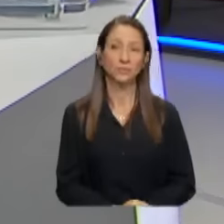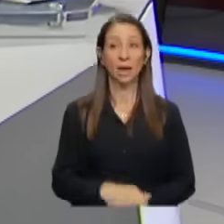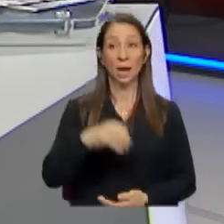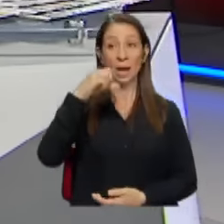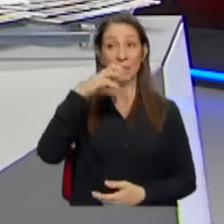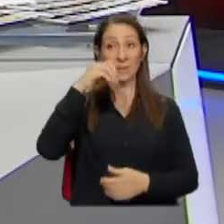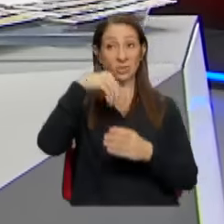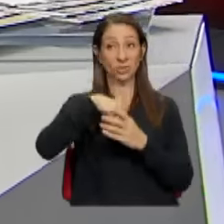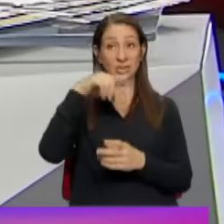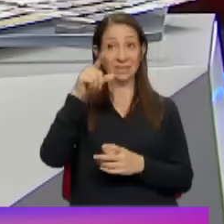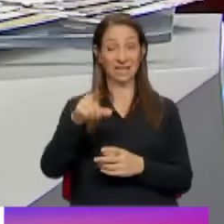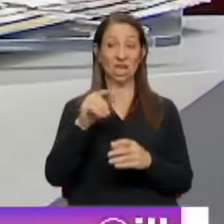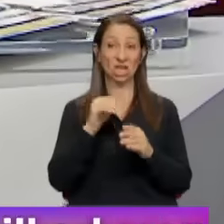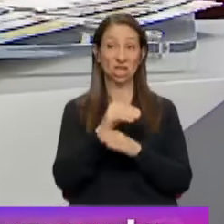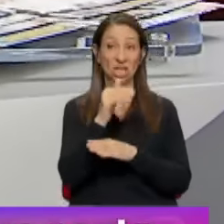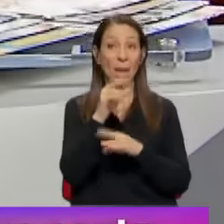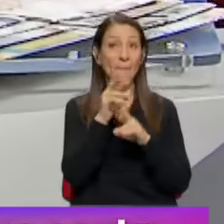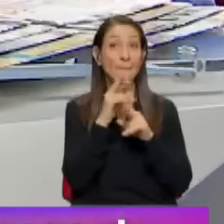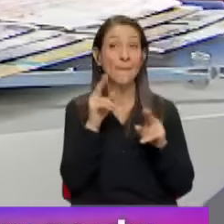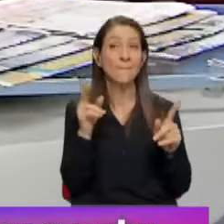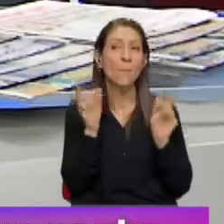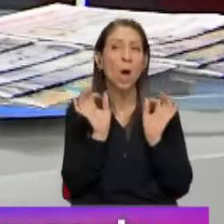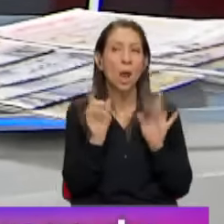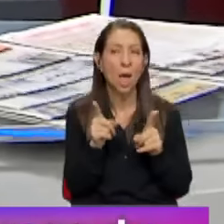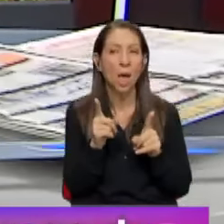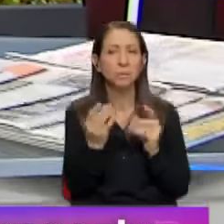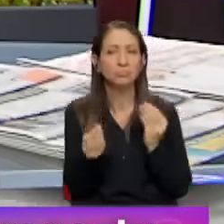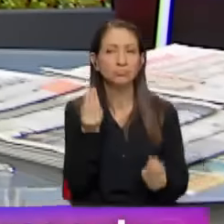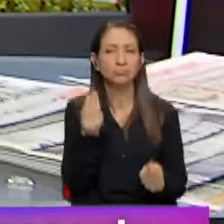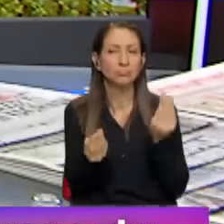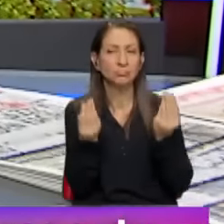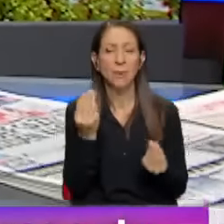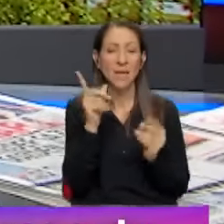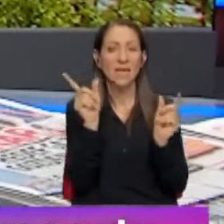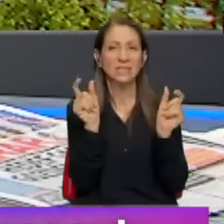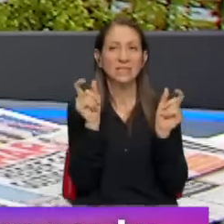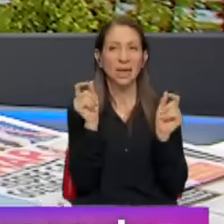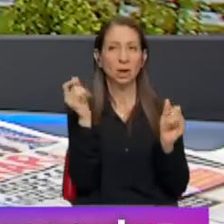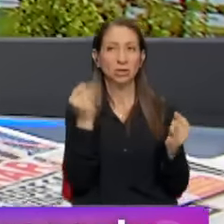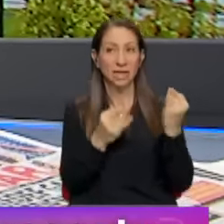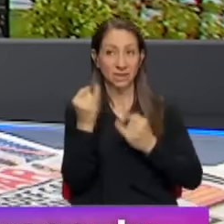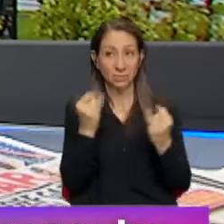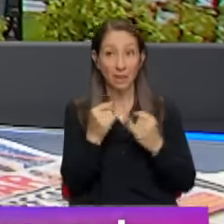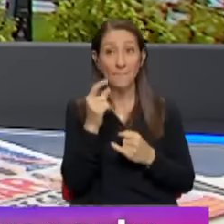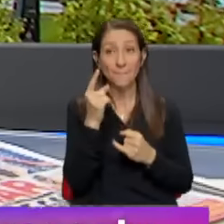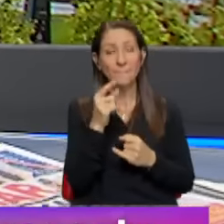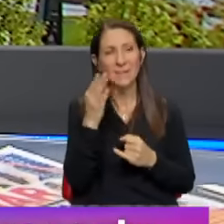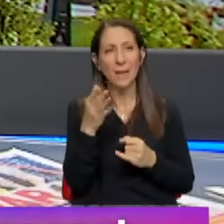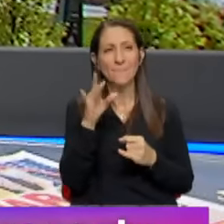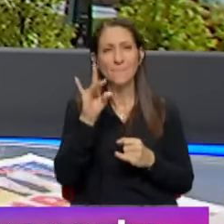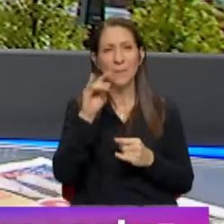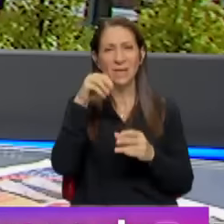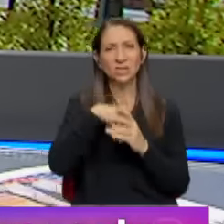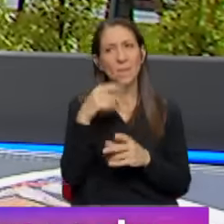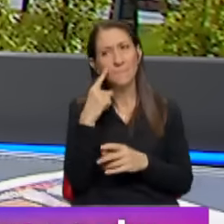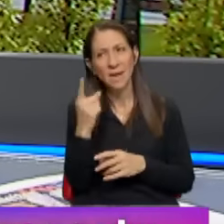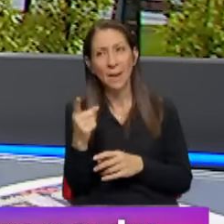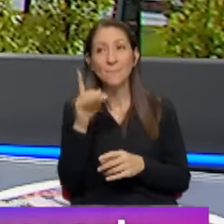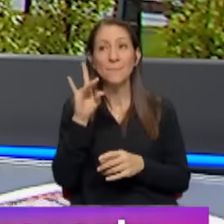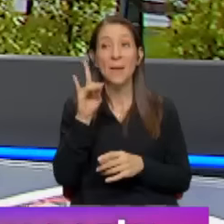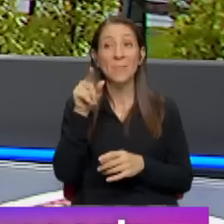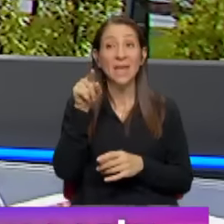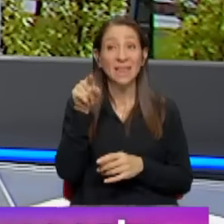Parti cephesinde yaşanan çatlak bu şekilde karşımıza çıkıyor. Bir istakoz tartışmasıyla. Bir de Milliyetçi Hareket Partisi'ne bakalım.